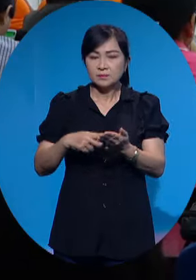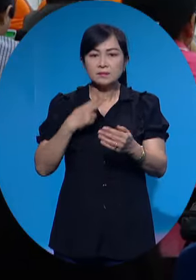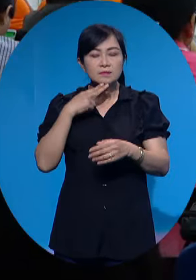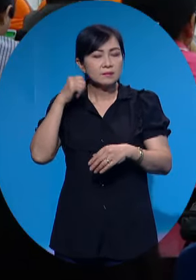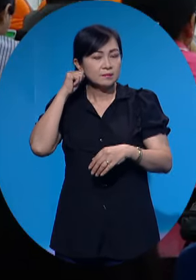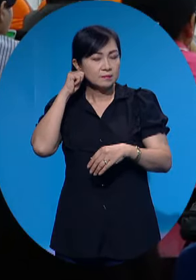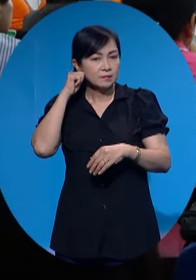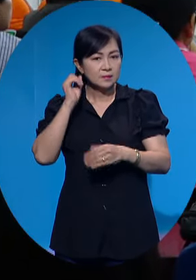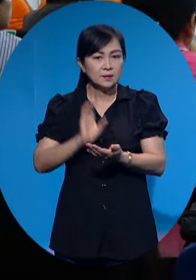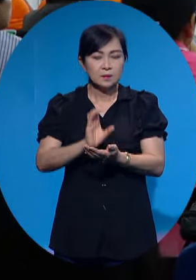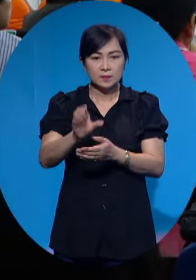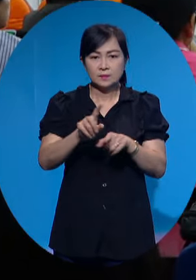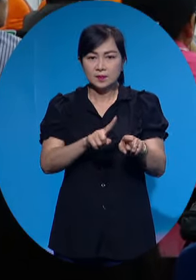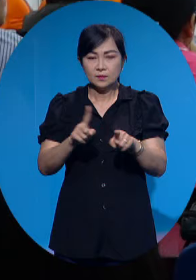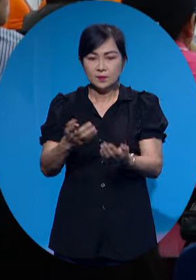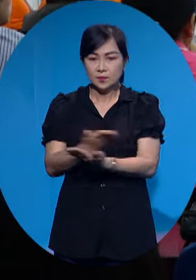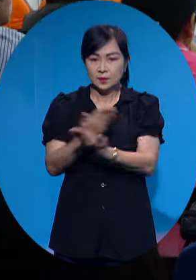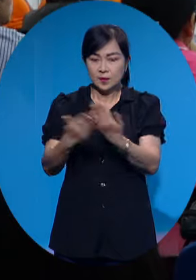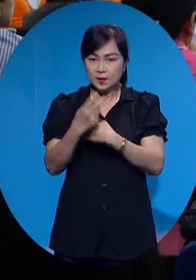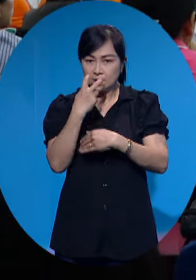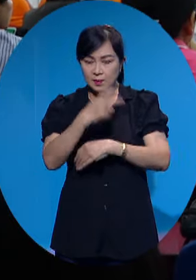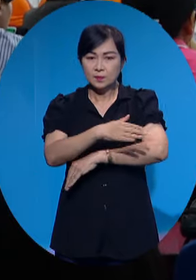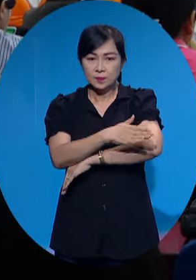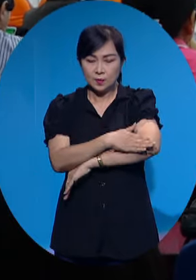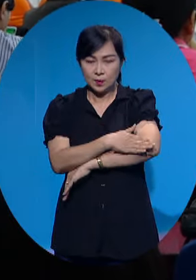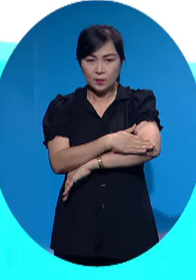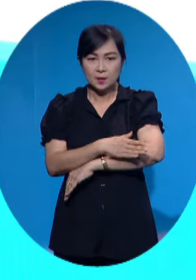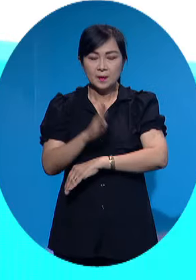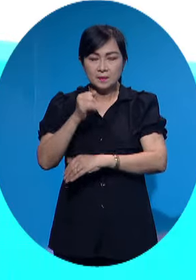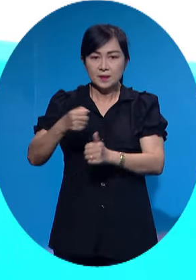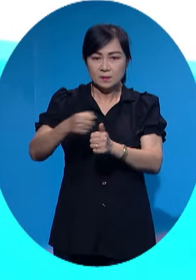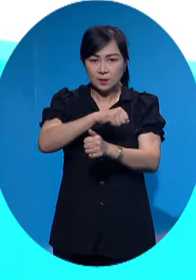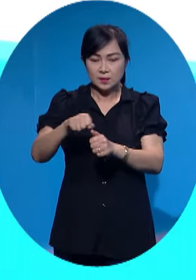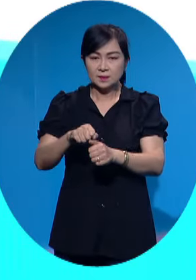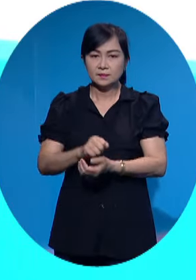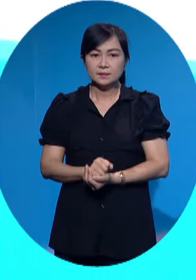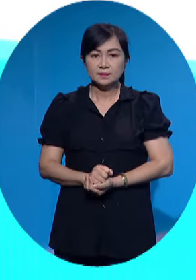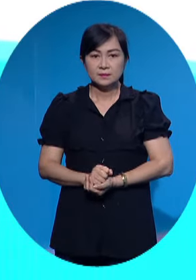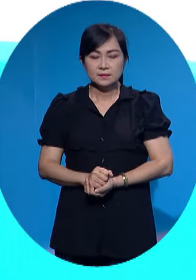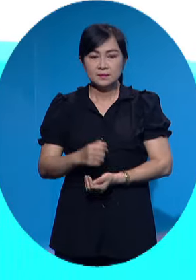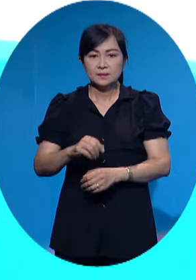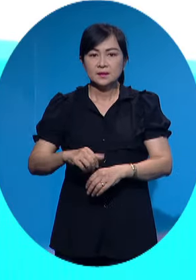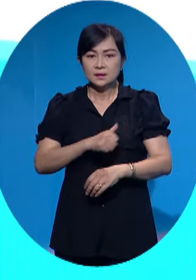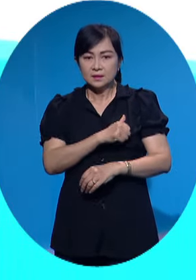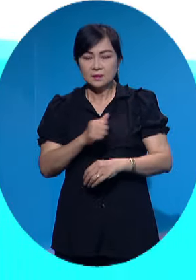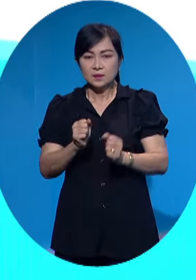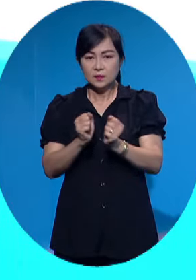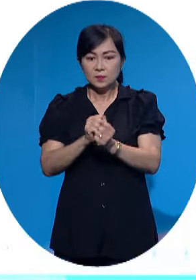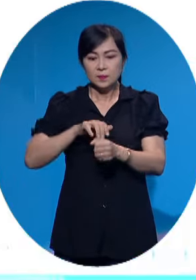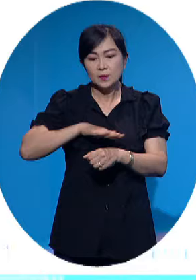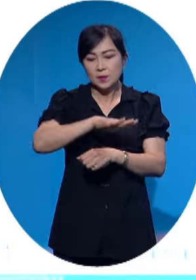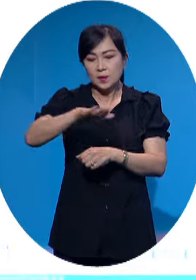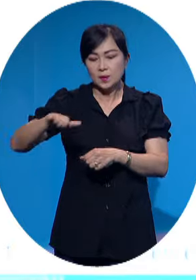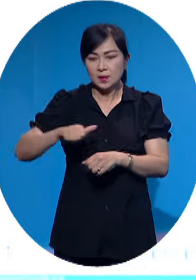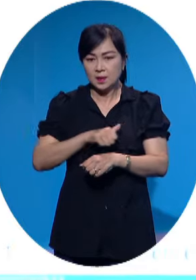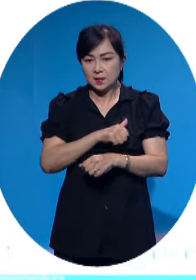giới cung cấp các dịch vụ cải thiện để tìm kiếm sự hỗ trợ khi bị bạo lực qua đó các tuyên truyền viên sẽ cùng nhau lan tỏa đến mọi